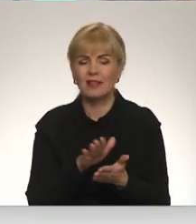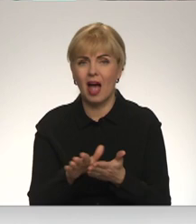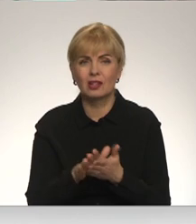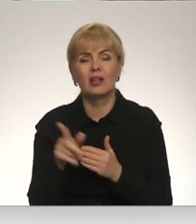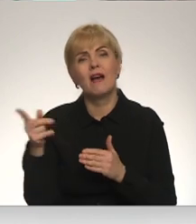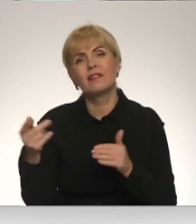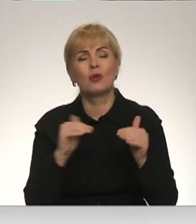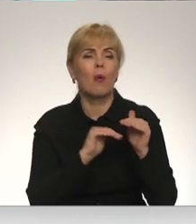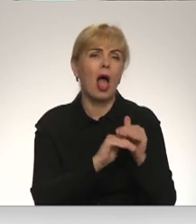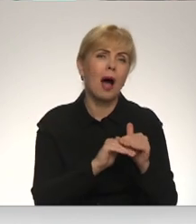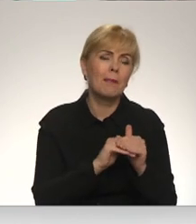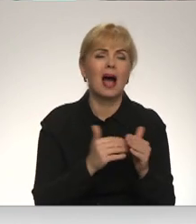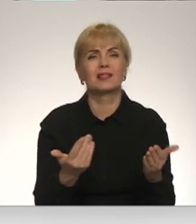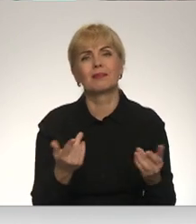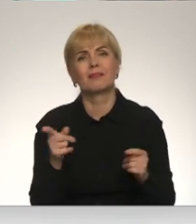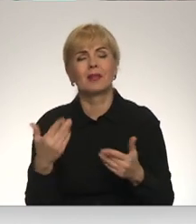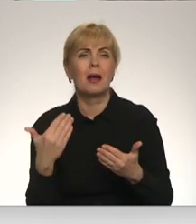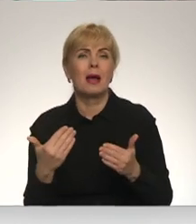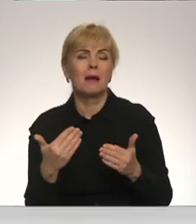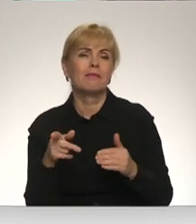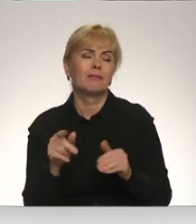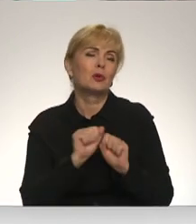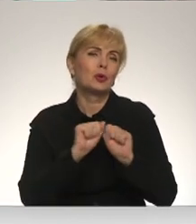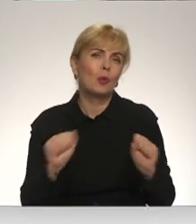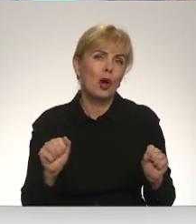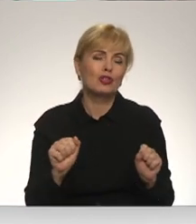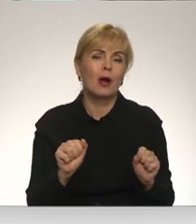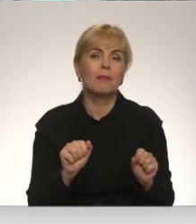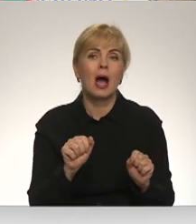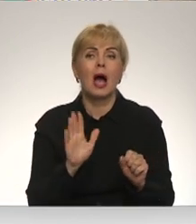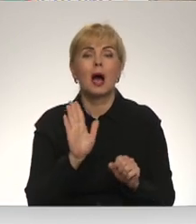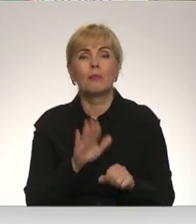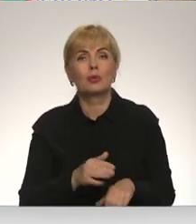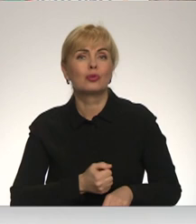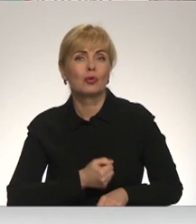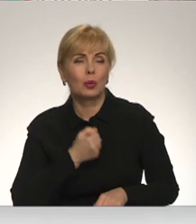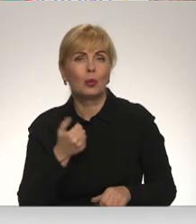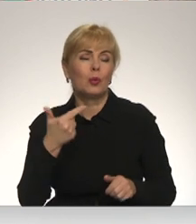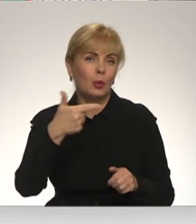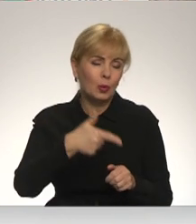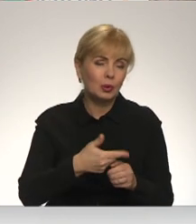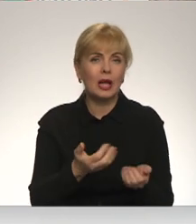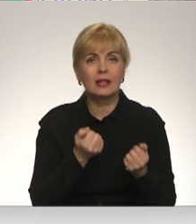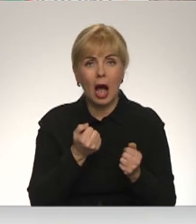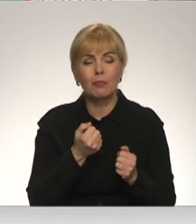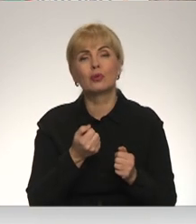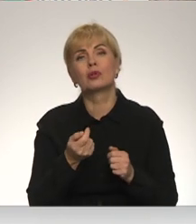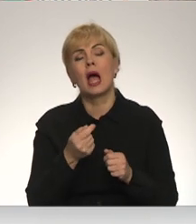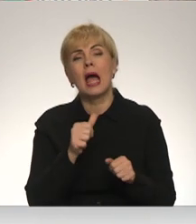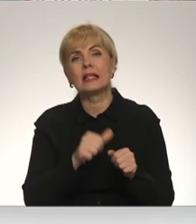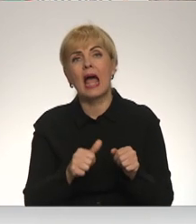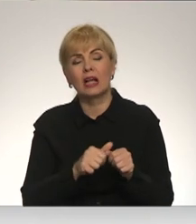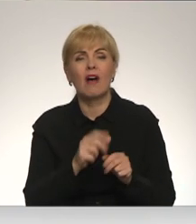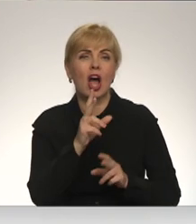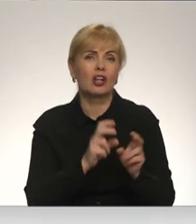viņi glabās kādam tādam drošākam brīdim, ja nu tankos tiešām būs grūtības dabūt. Degvielas tirgotāju un ražotāju savienības